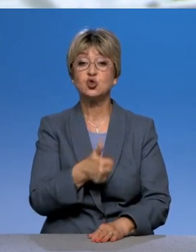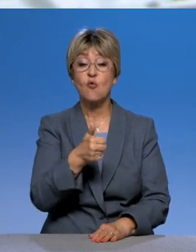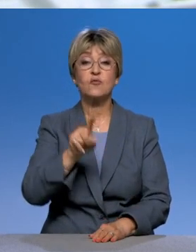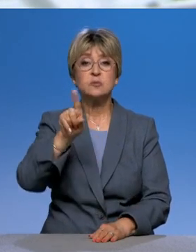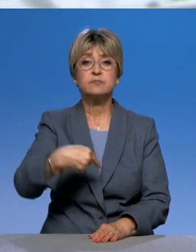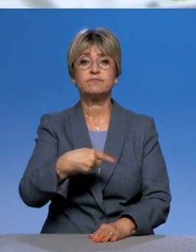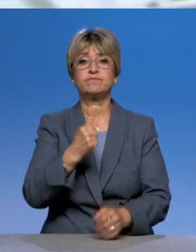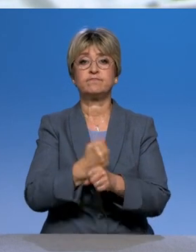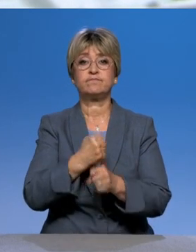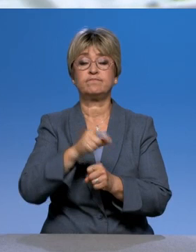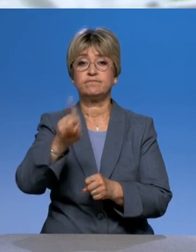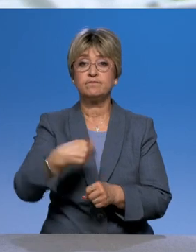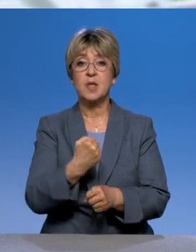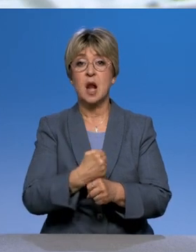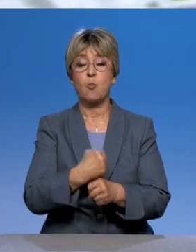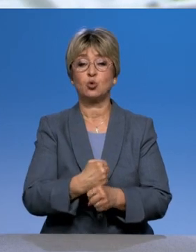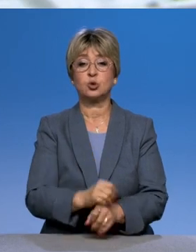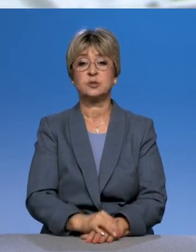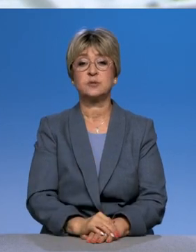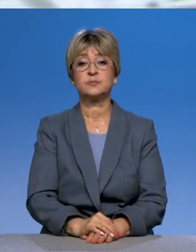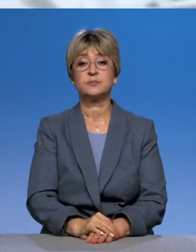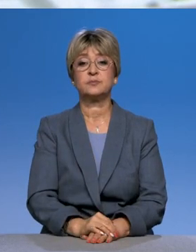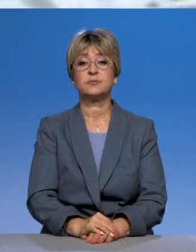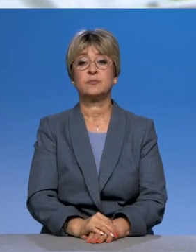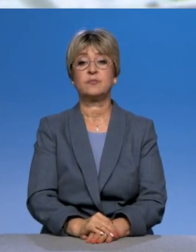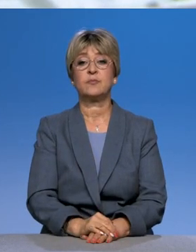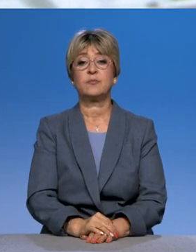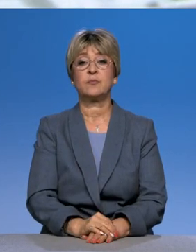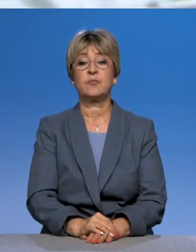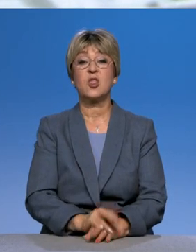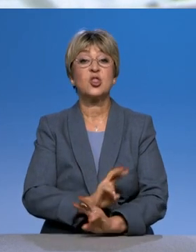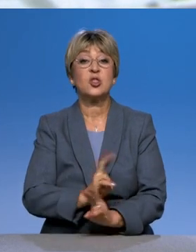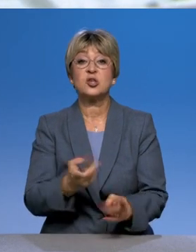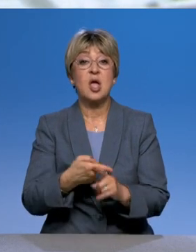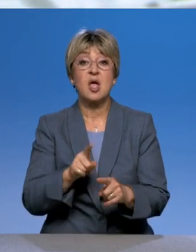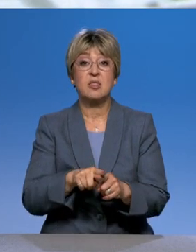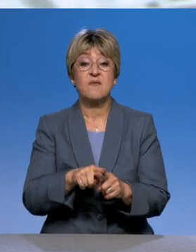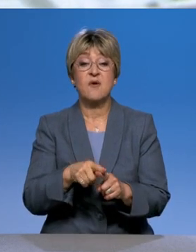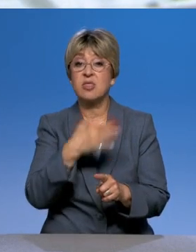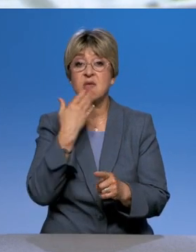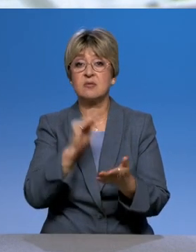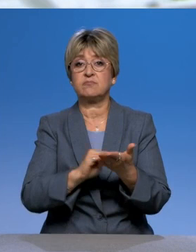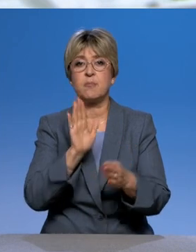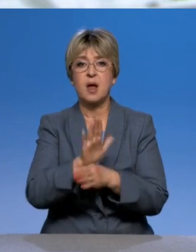заставляют работать. Вот. Ничем это не оформляется, переработка